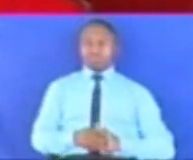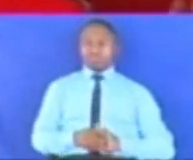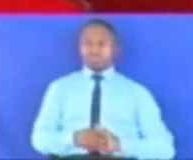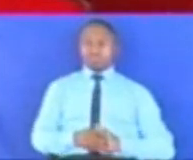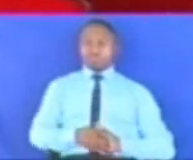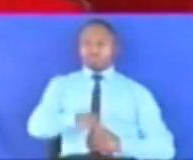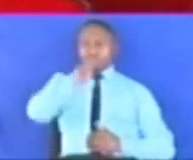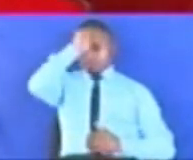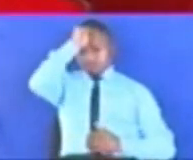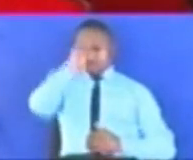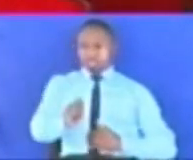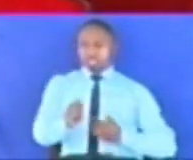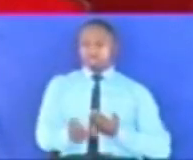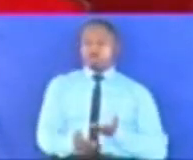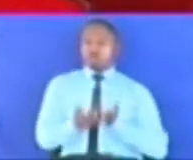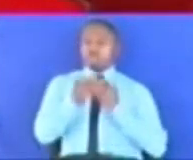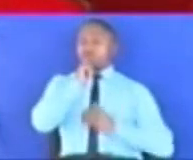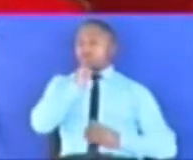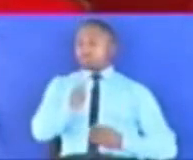Mheshimiwa Naibu Spika,